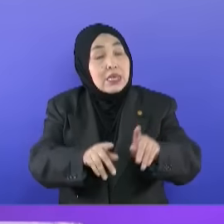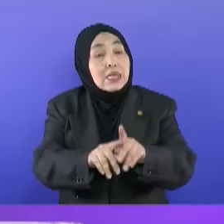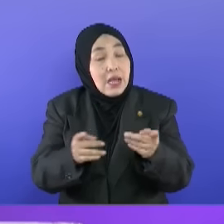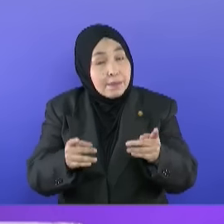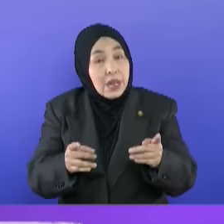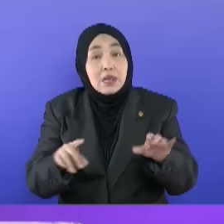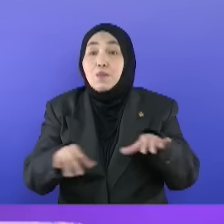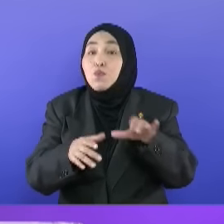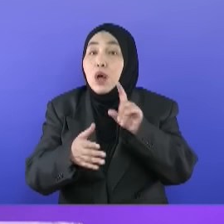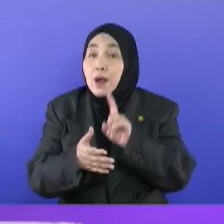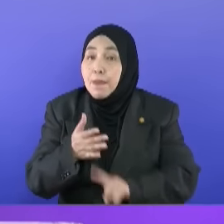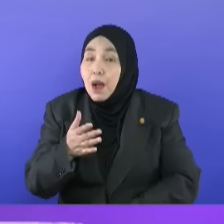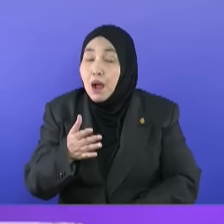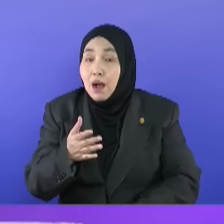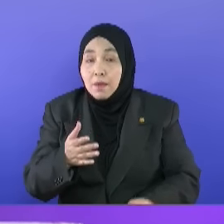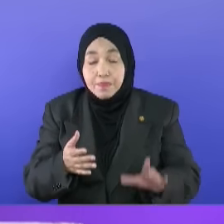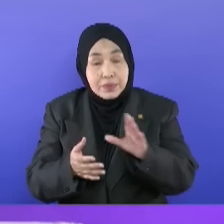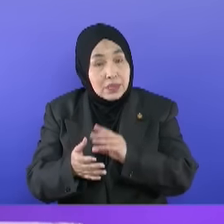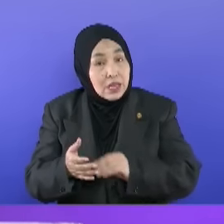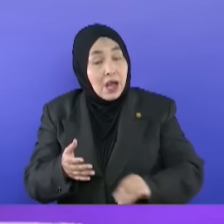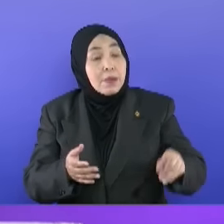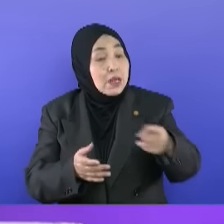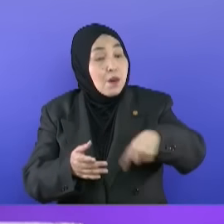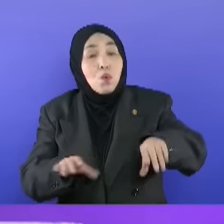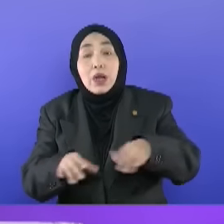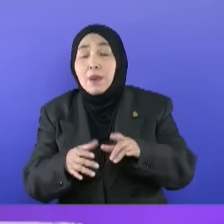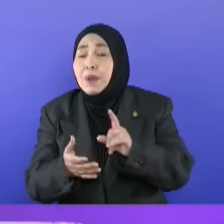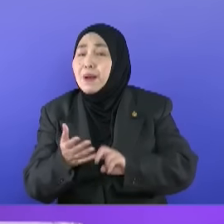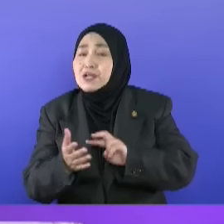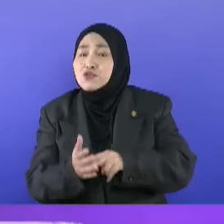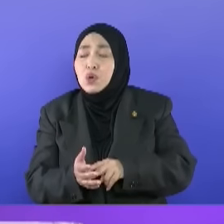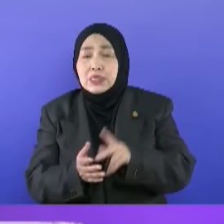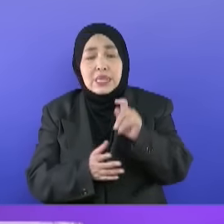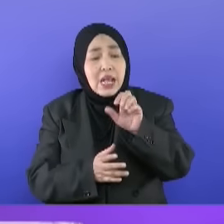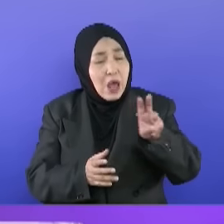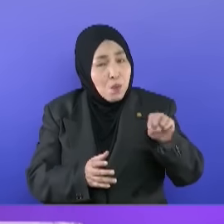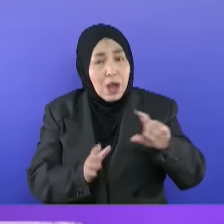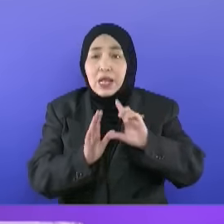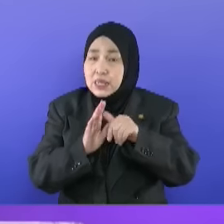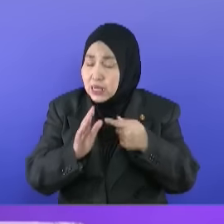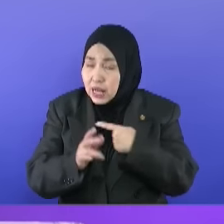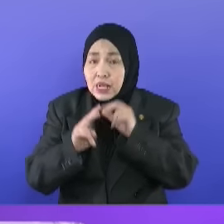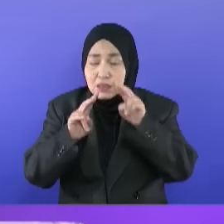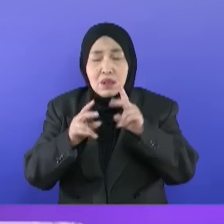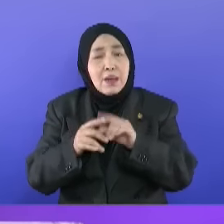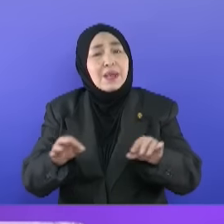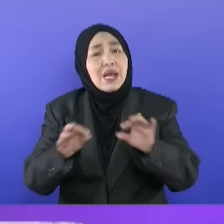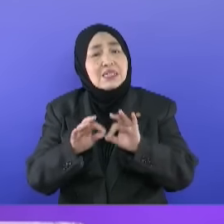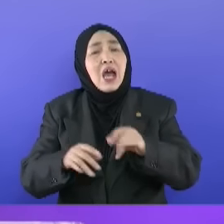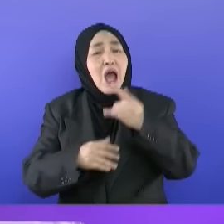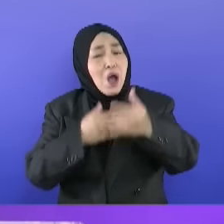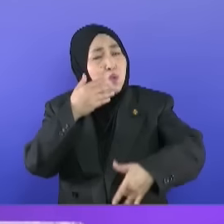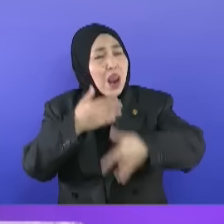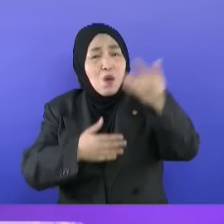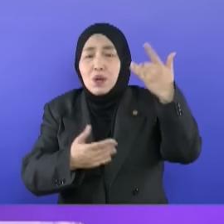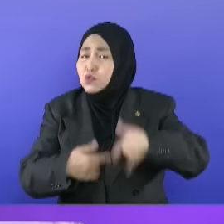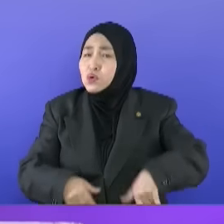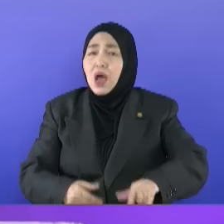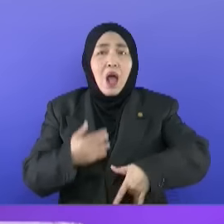apa? Yatlunahu haqqa tilawati. Ya. Apa maksud tilawah ini? Kita akan tengok sebentar lagi. Tapi nak ceritanya Allah awal-awal lagi dah